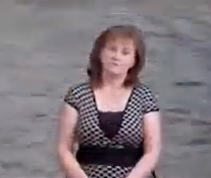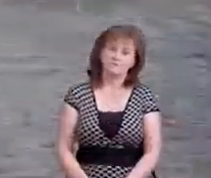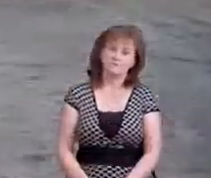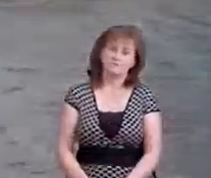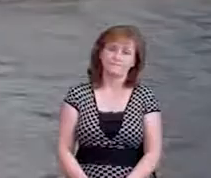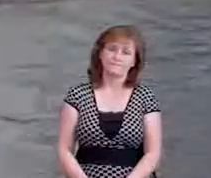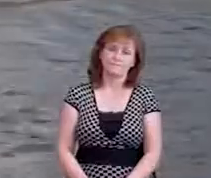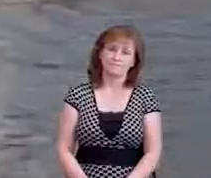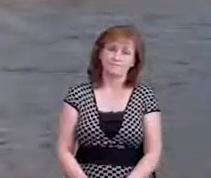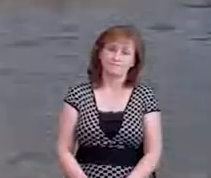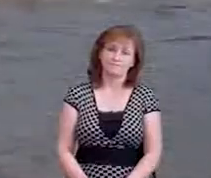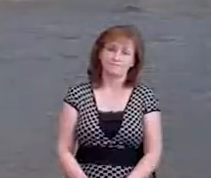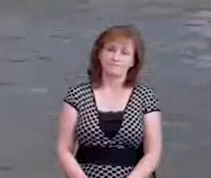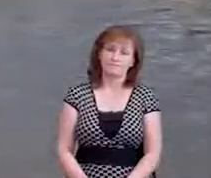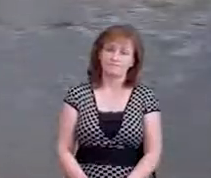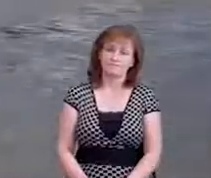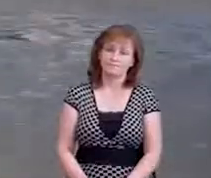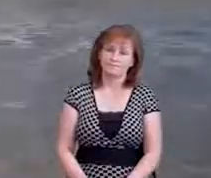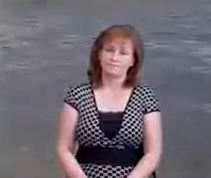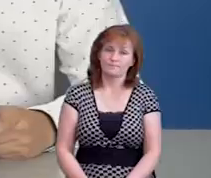Новини на Суспільному.